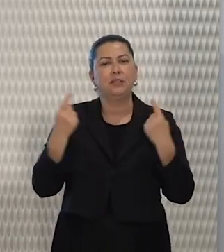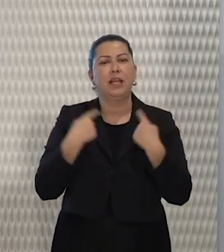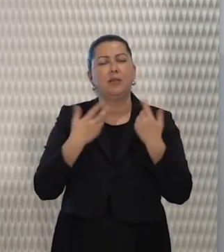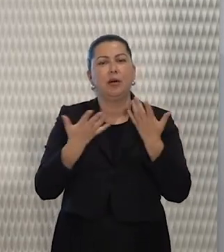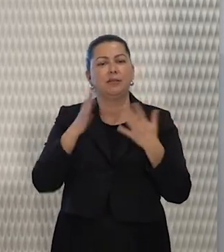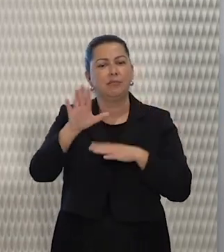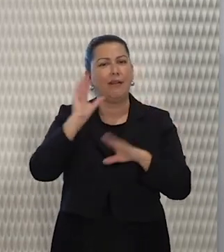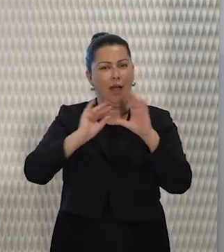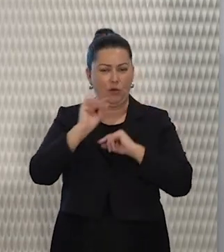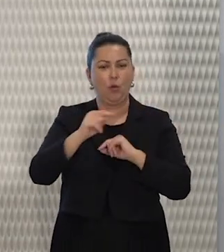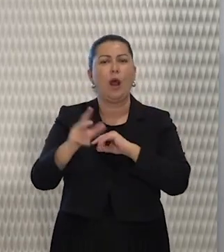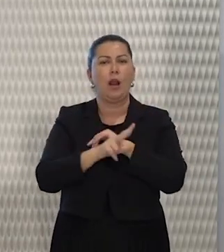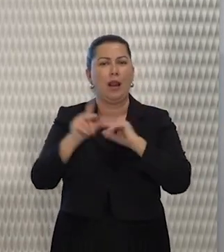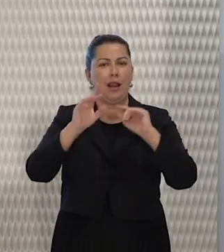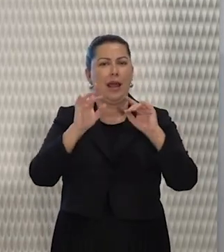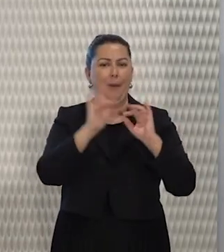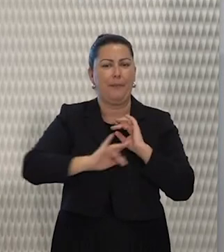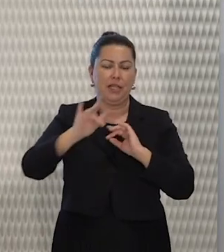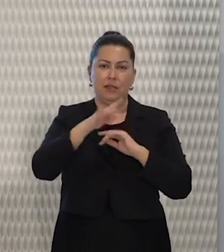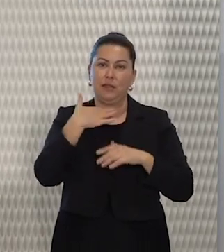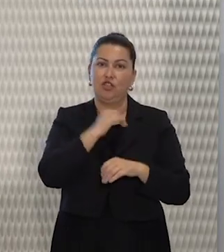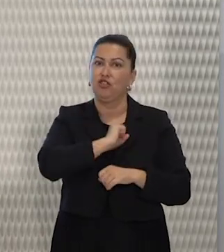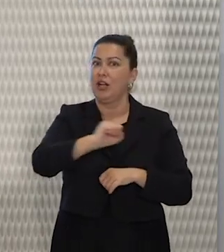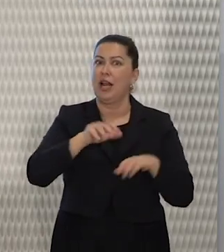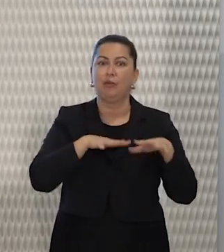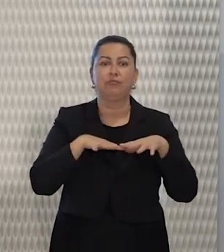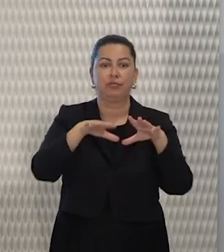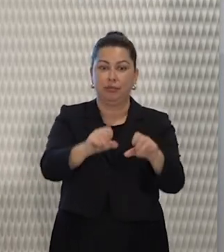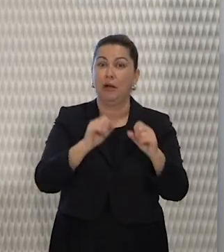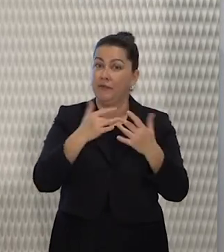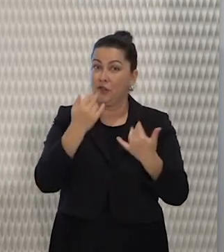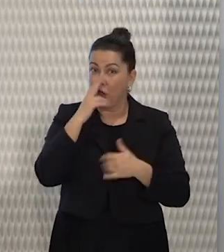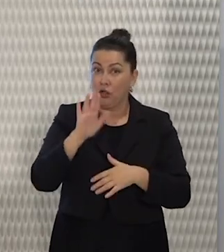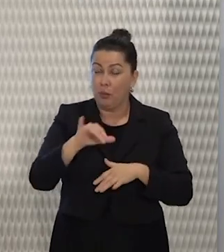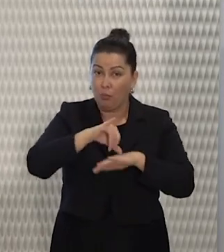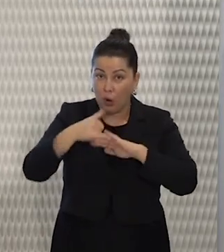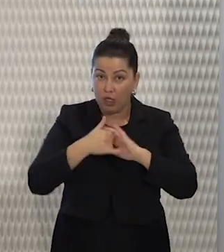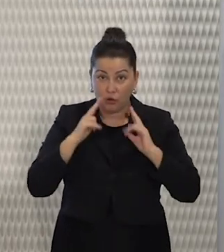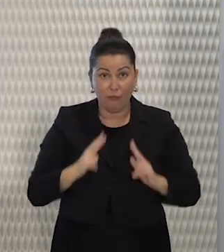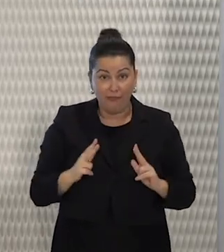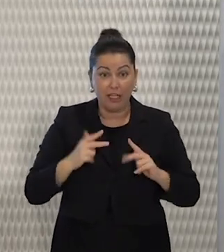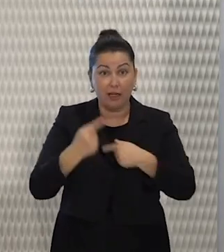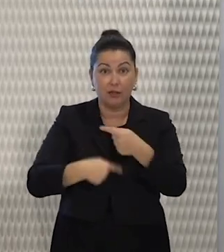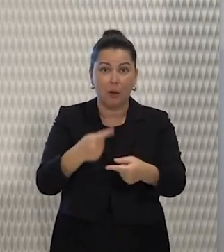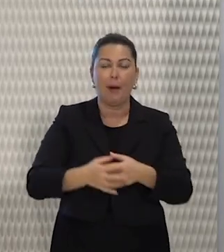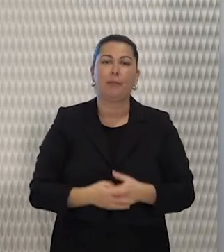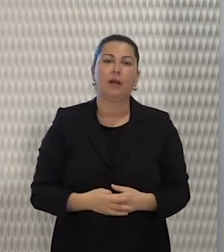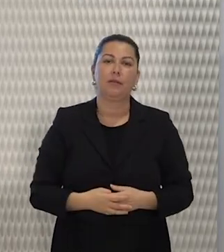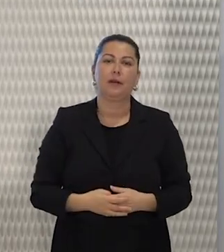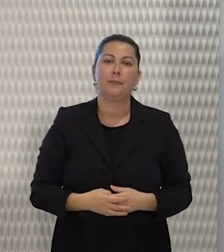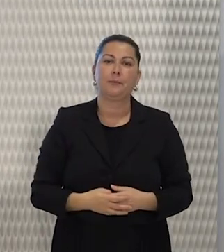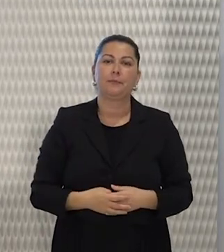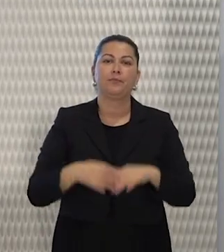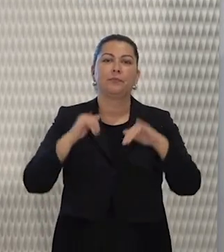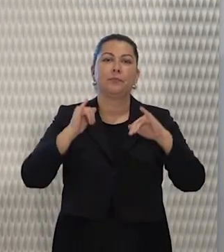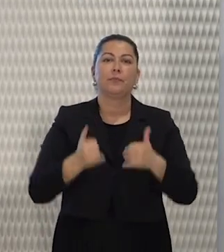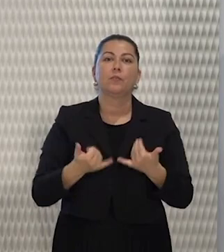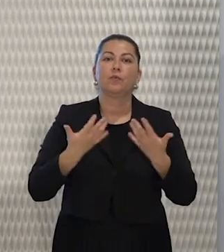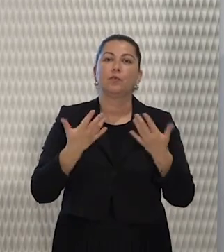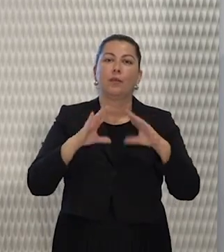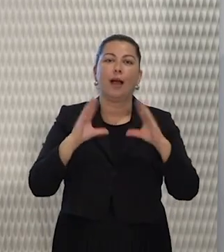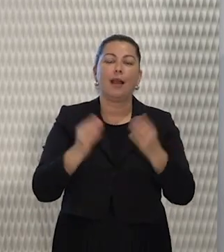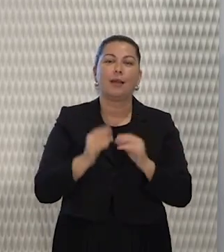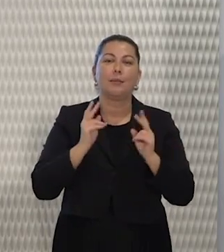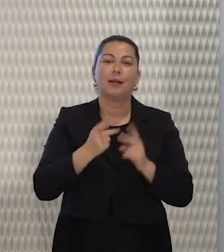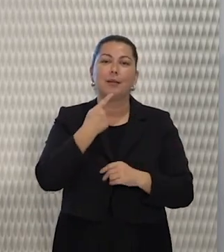auch besetzt werden. Das wird ja immer schwieriger. Wie zufrieden sind Sie denn mit den Projekten? Ja, grundsätzlich muss man sagen,